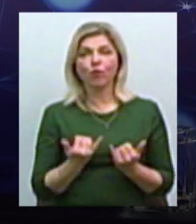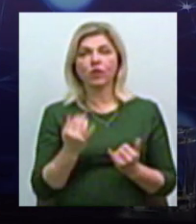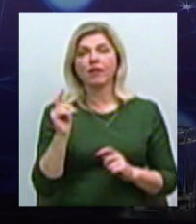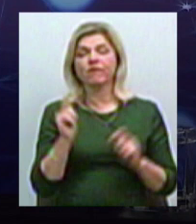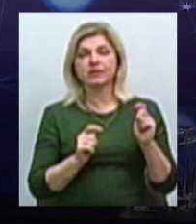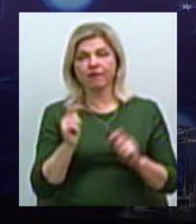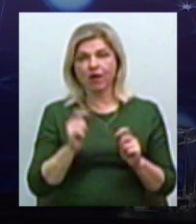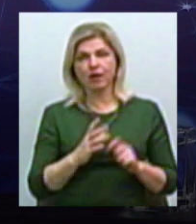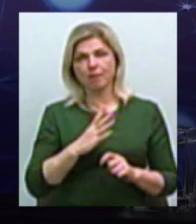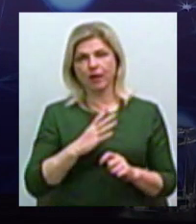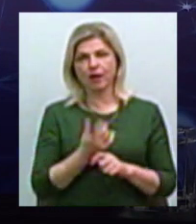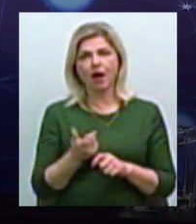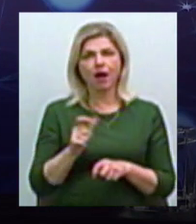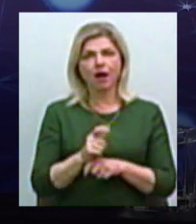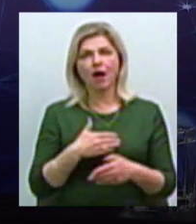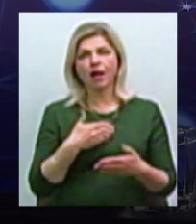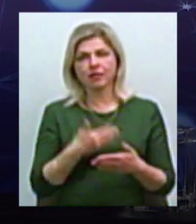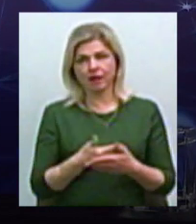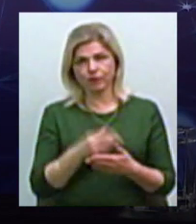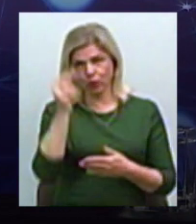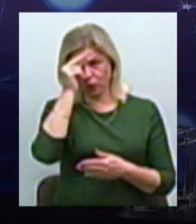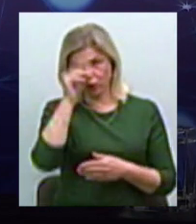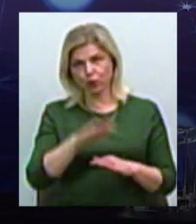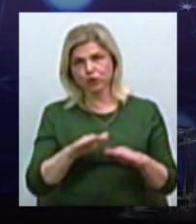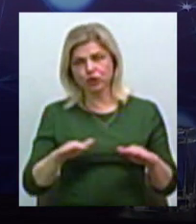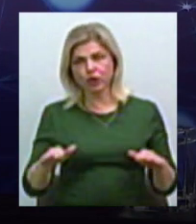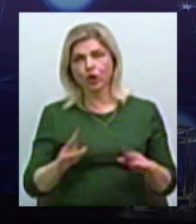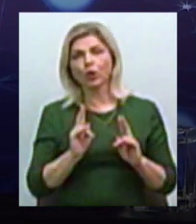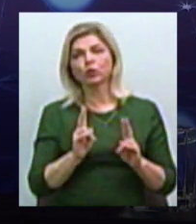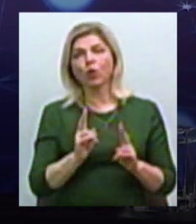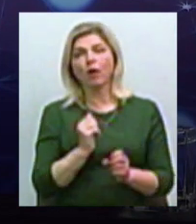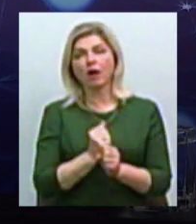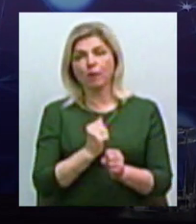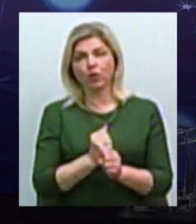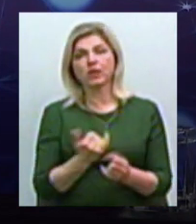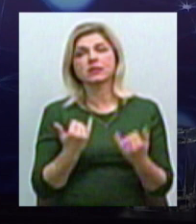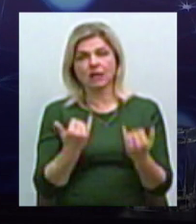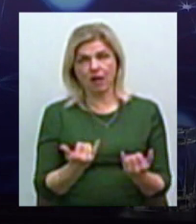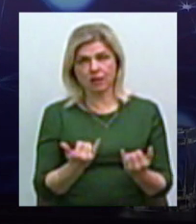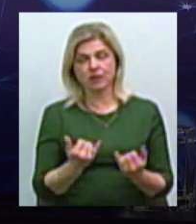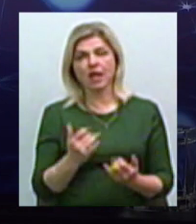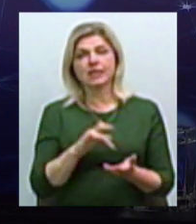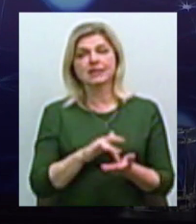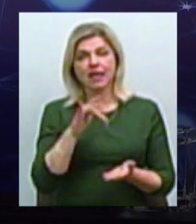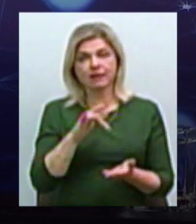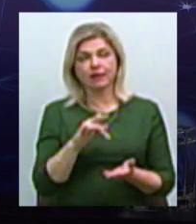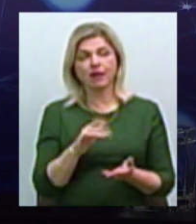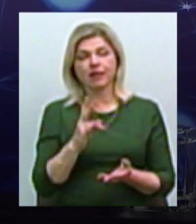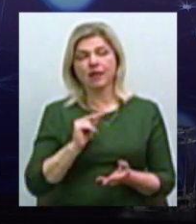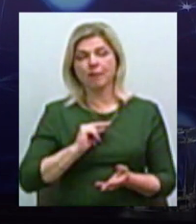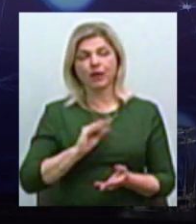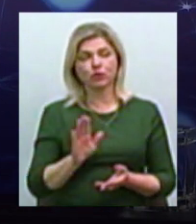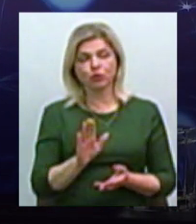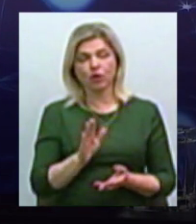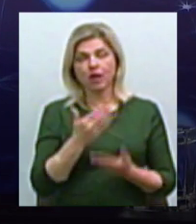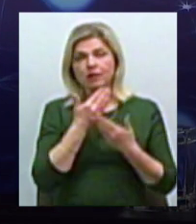були найактивніші учні, ті, які дійсно працювали і працюють зараз, але вже ще медіа-центр не працює, тобто